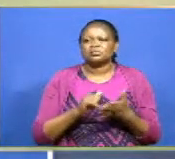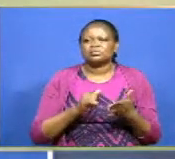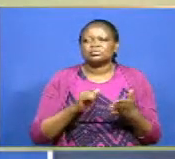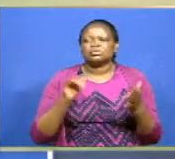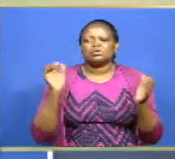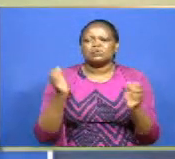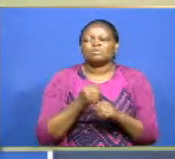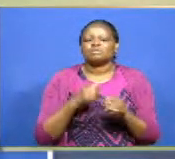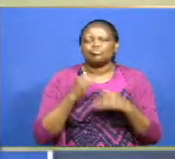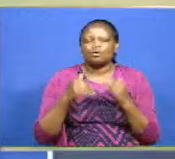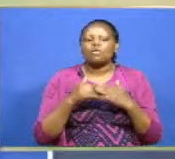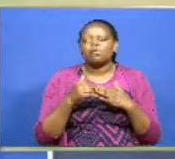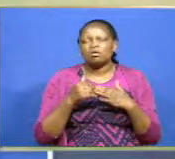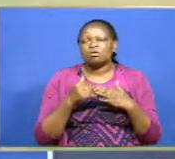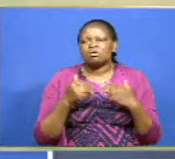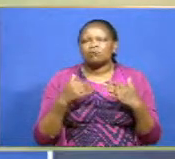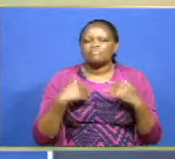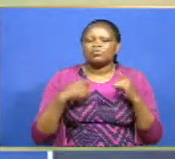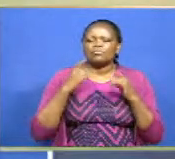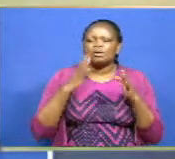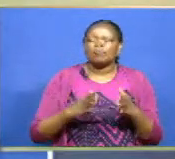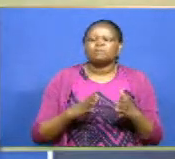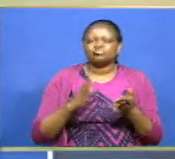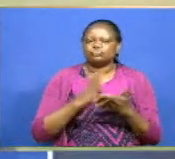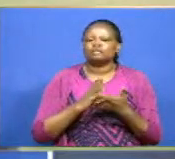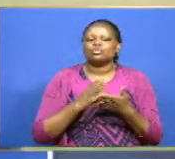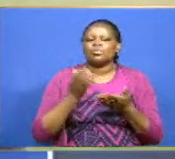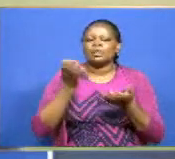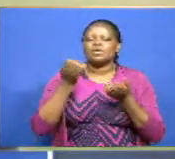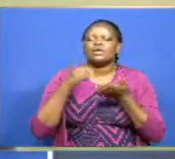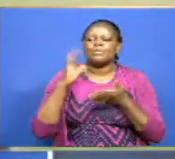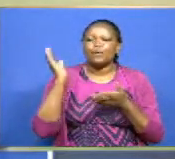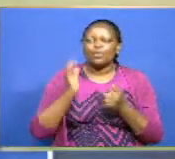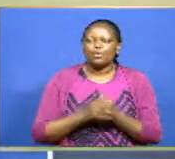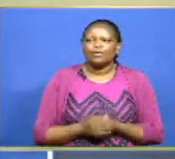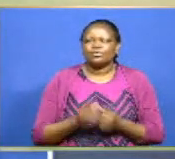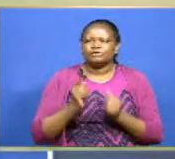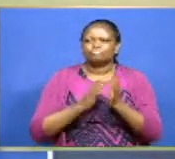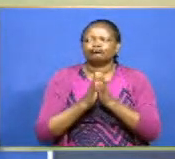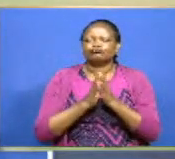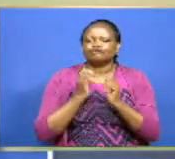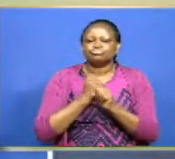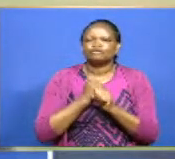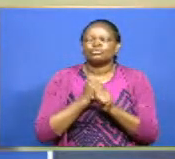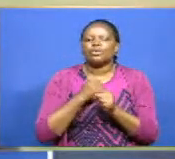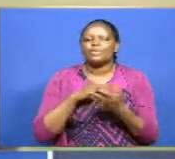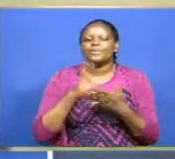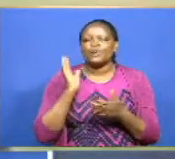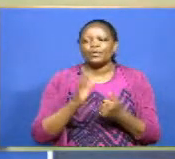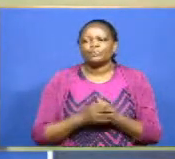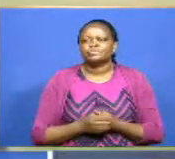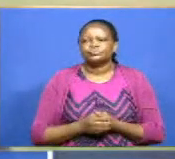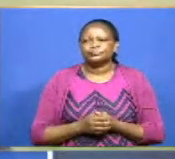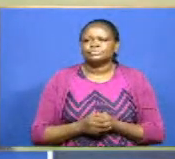need any winner anymore. We still need more. And that one also is motivation to work more,